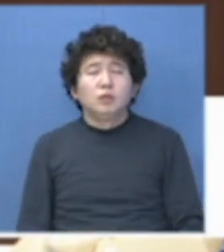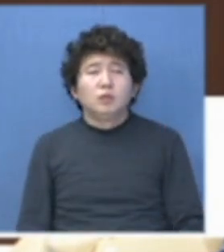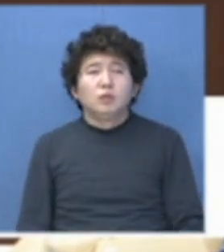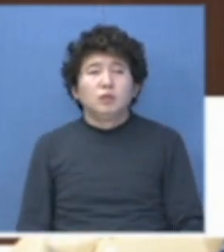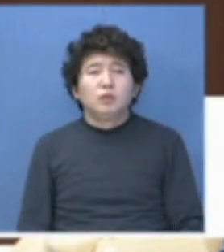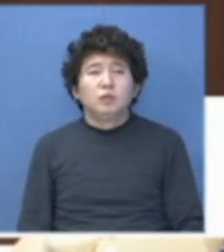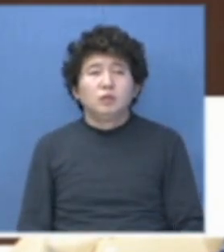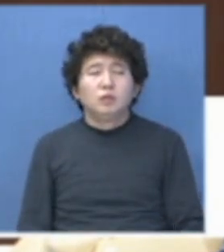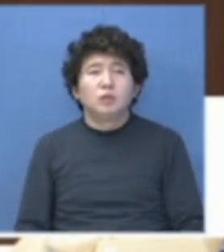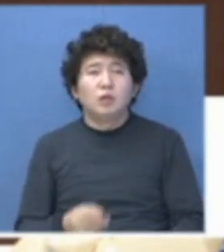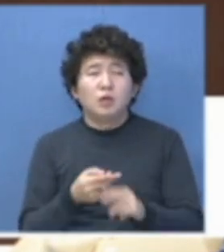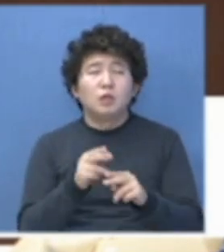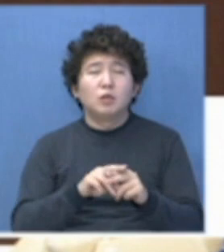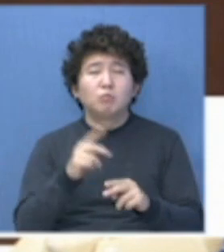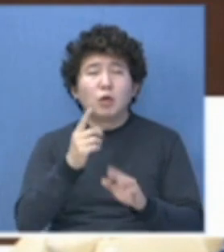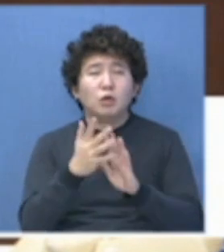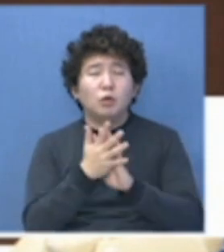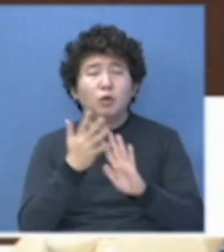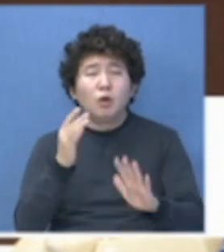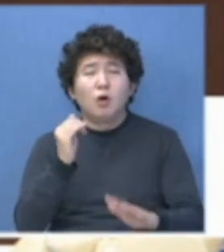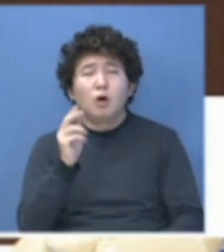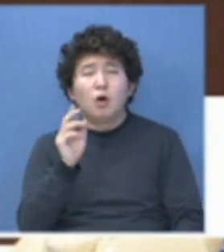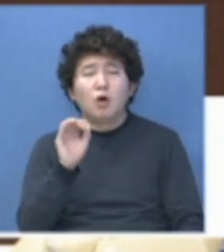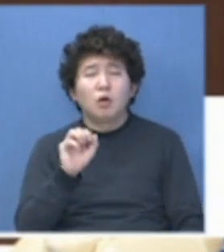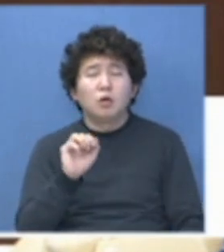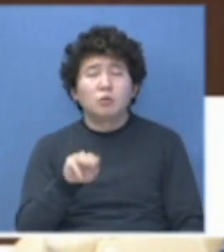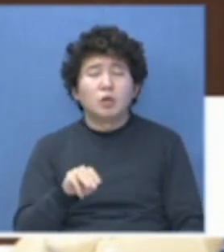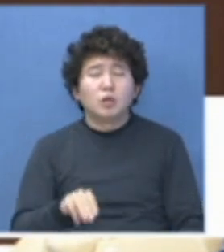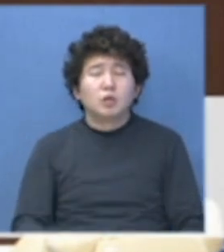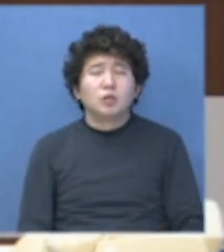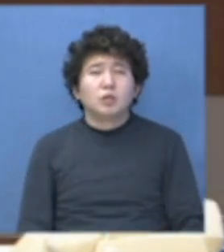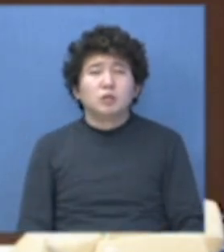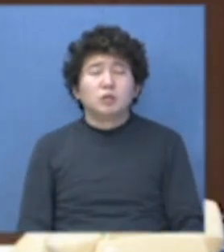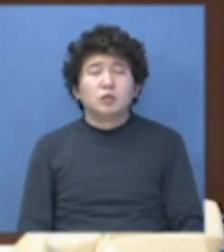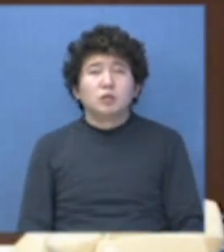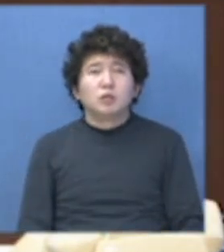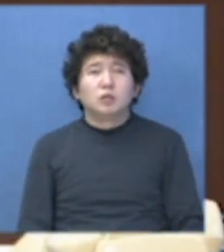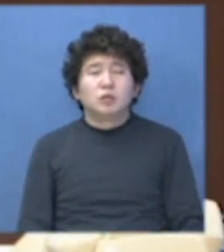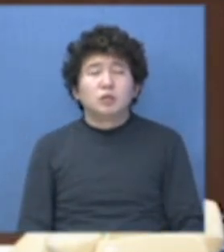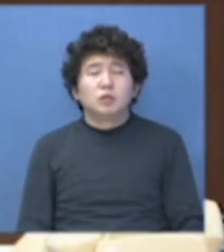бірінші кезекте әкімдіктер тарапынан қабылданып жатқан шаралардың жеткіліксіз екенін көрсетеді.